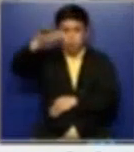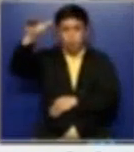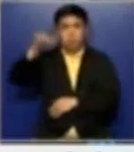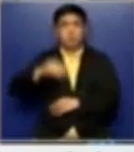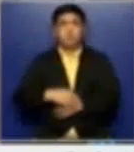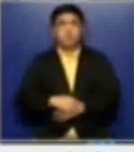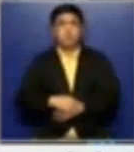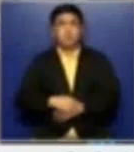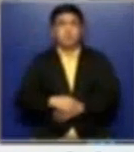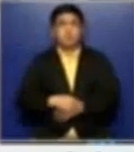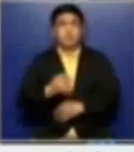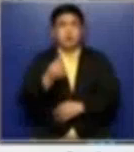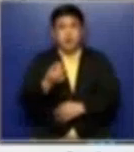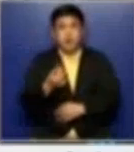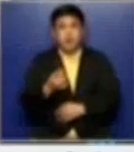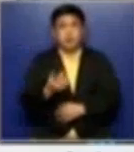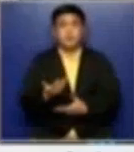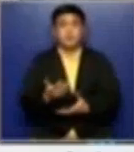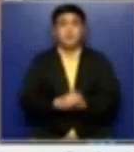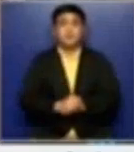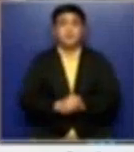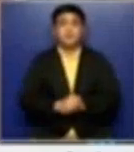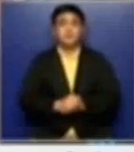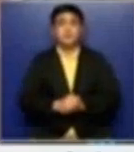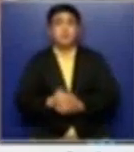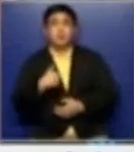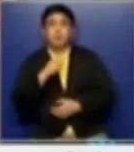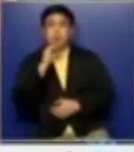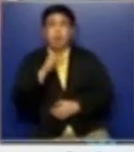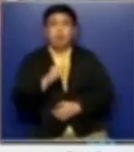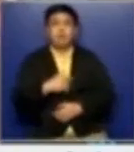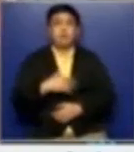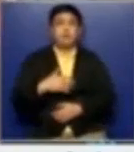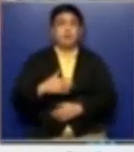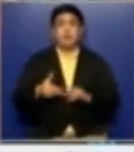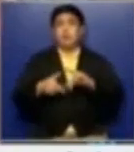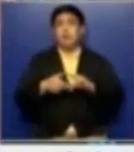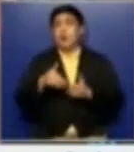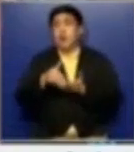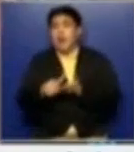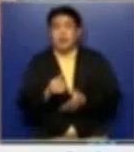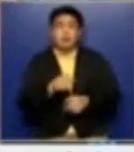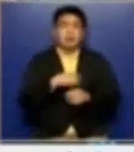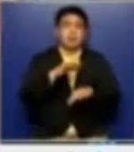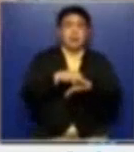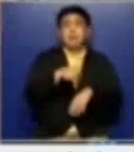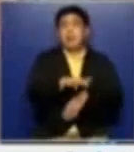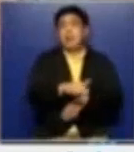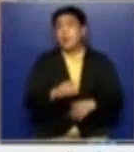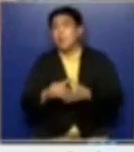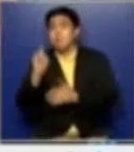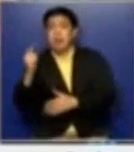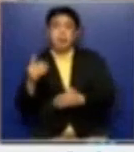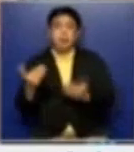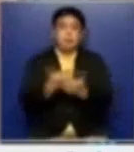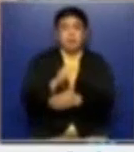อะไรจะเกิดตามมาแล้วผมไม่ต้องไปบอกพรรคท่านไม่ต้องไปบอกปลดคนนั้นเปลี่ยนคนนี้เอาทีมนั้นทีมนี้มา